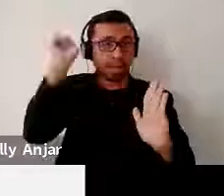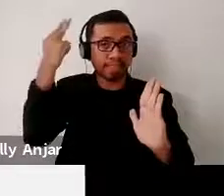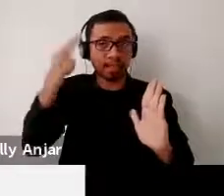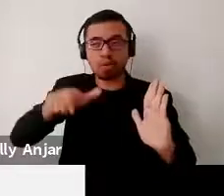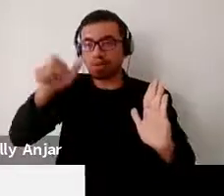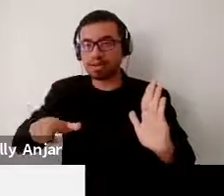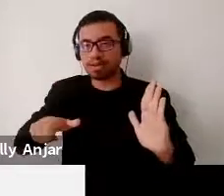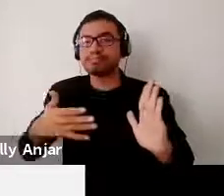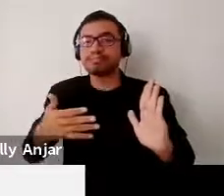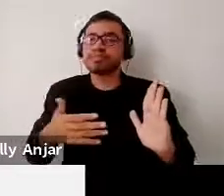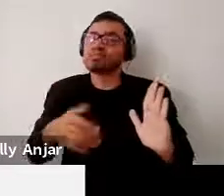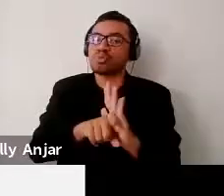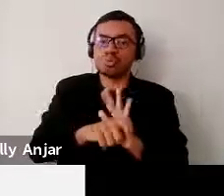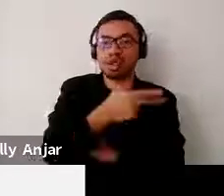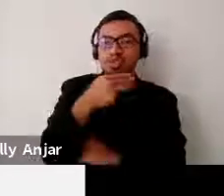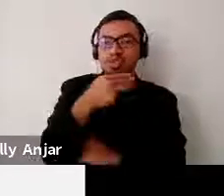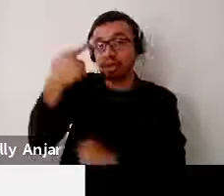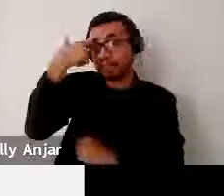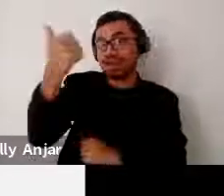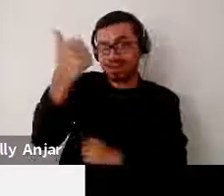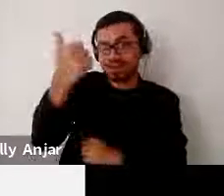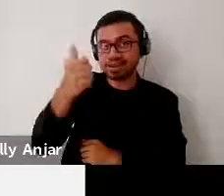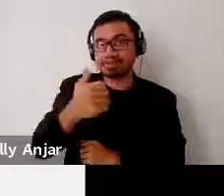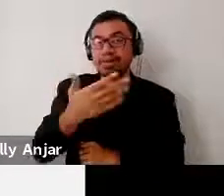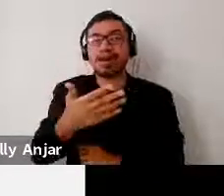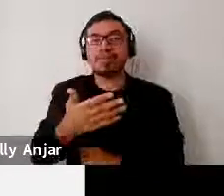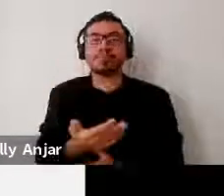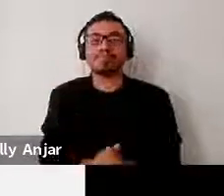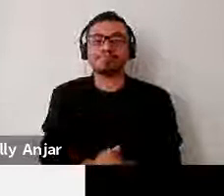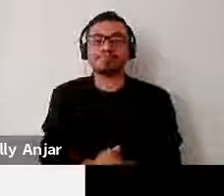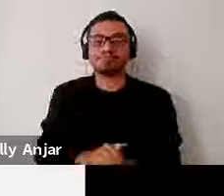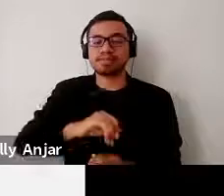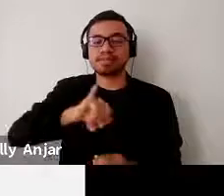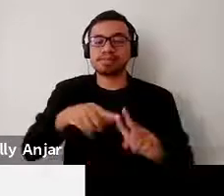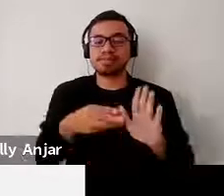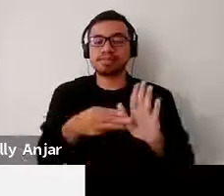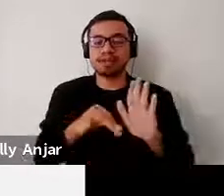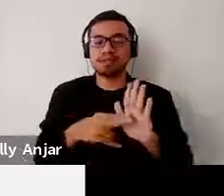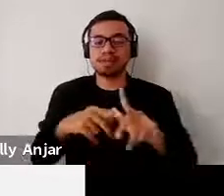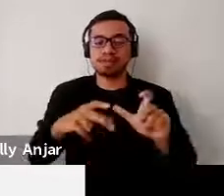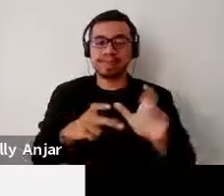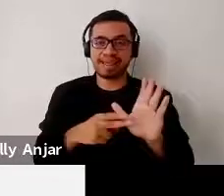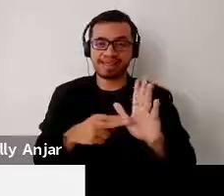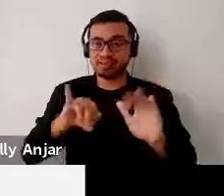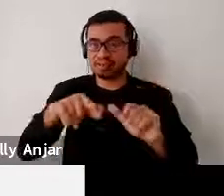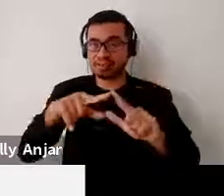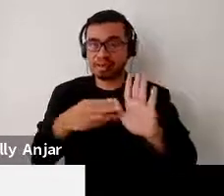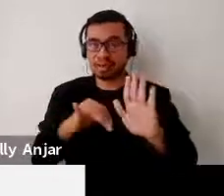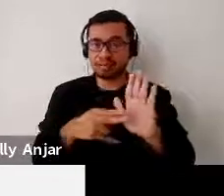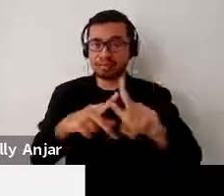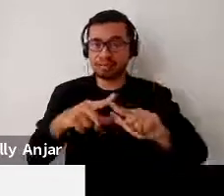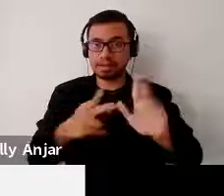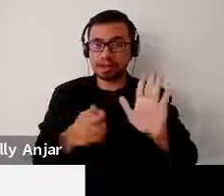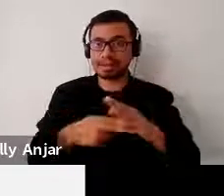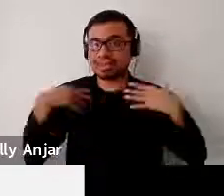seperti program Indonesia Pintar, dan juga yang menerima jaminan kesehatan nasional melalui penerima